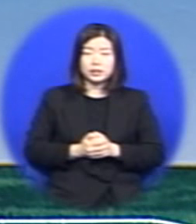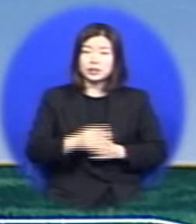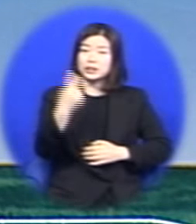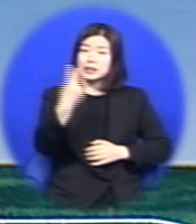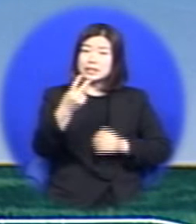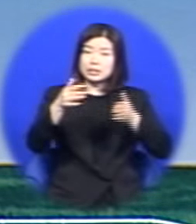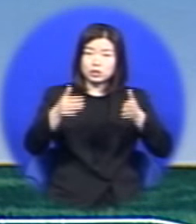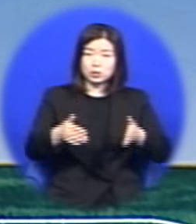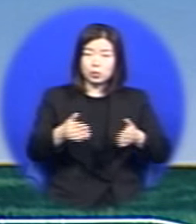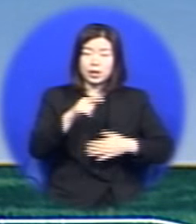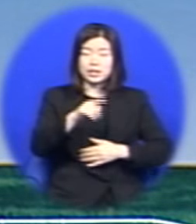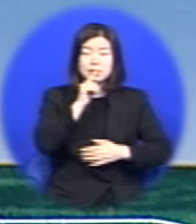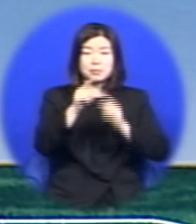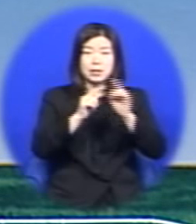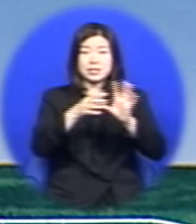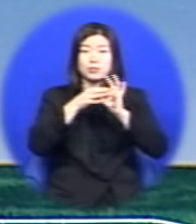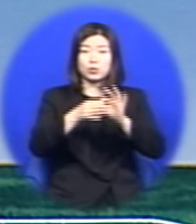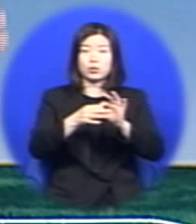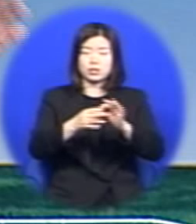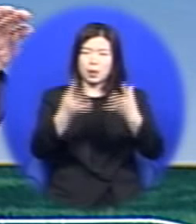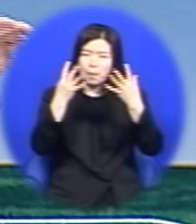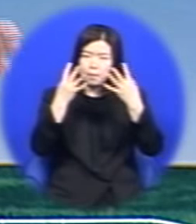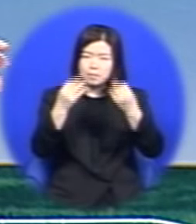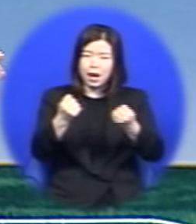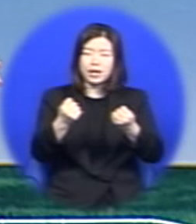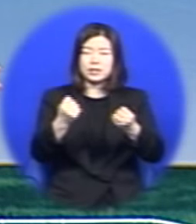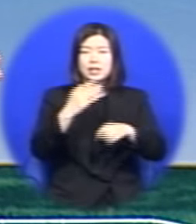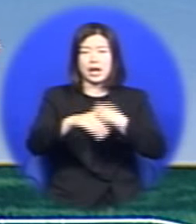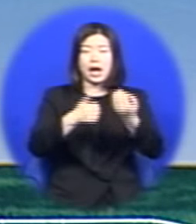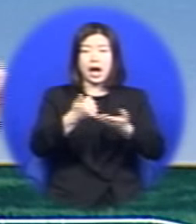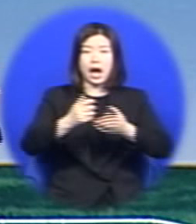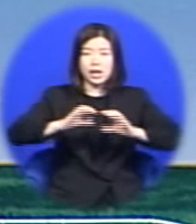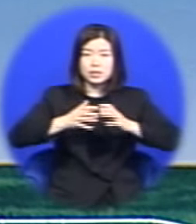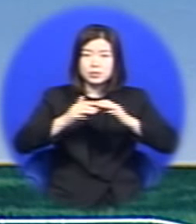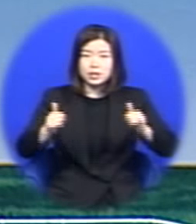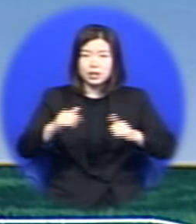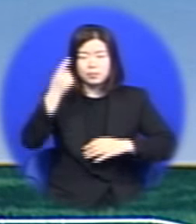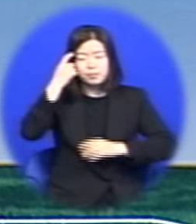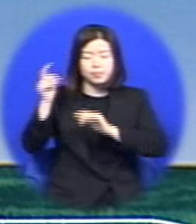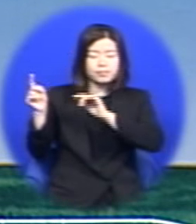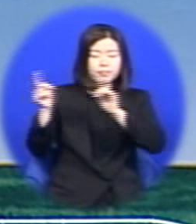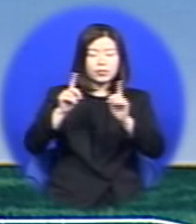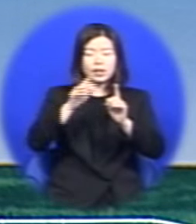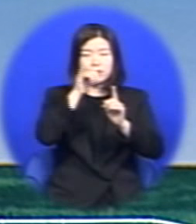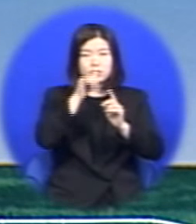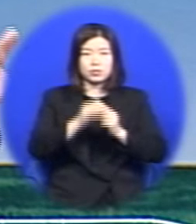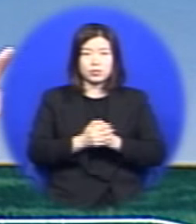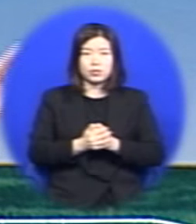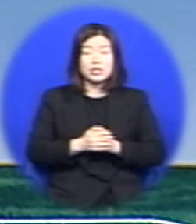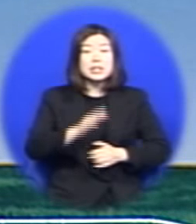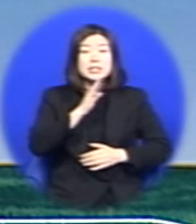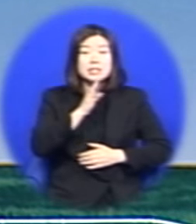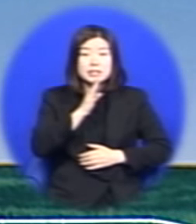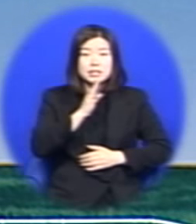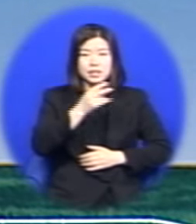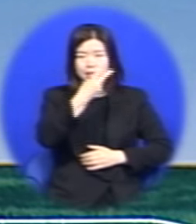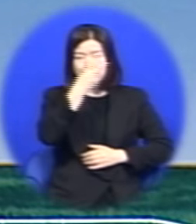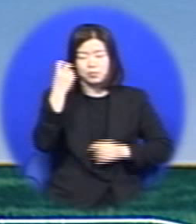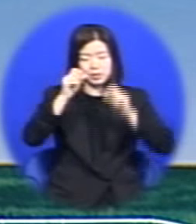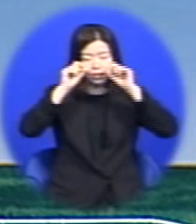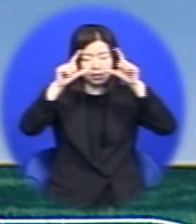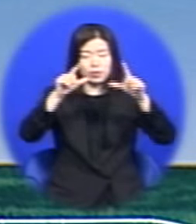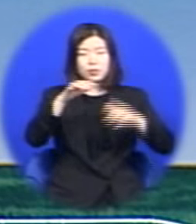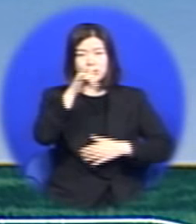2000년 동안 이 말씀을 통해서 수많은 하나님의 백성들이 정신 차렸습니다. 진짜 잠에서 깨어났습니다.